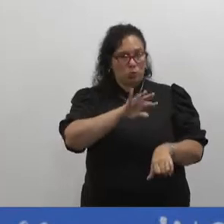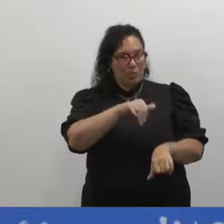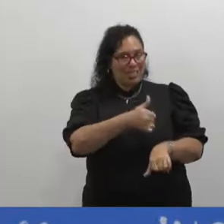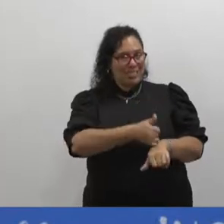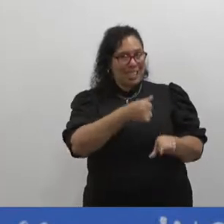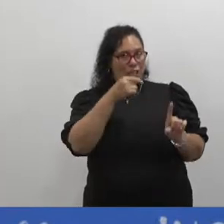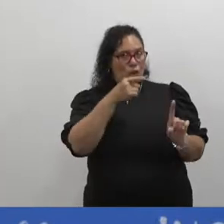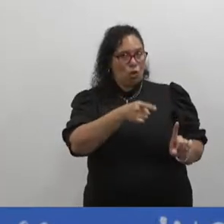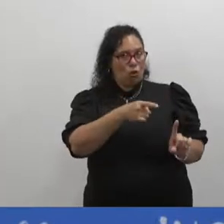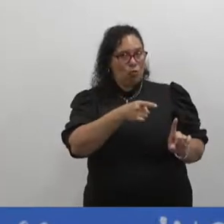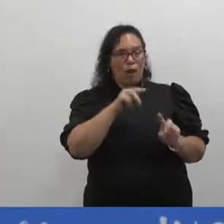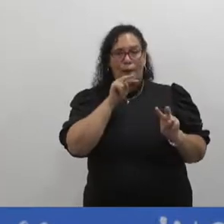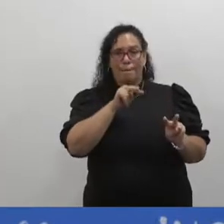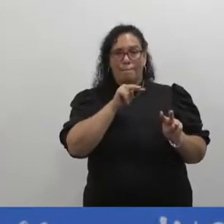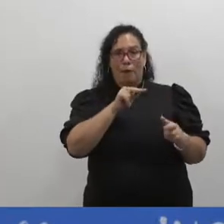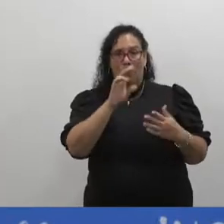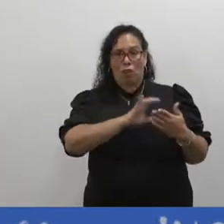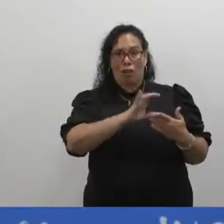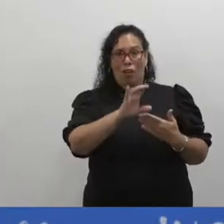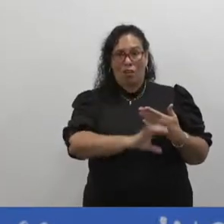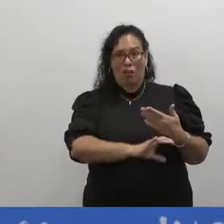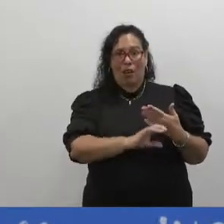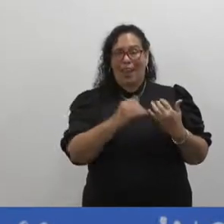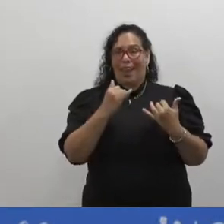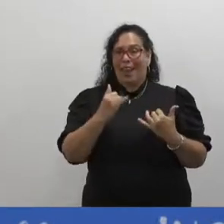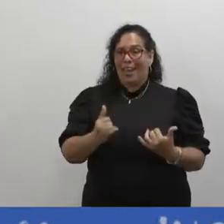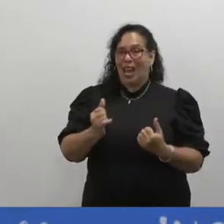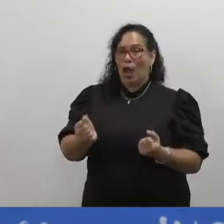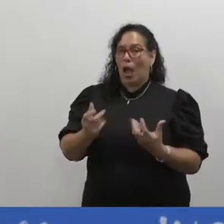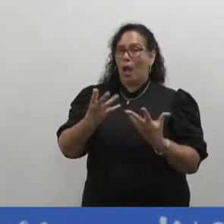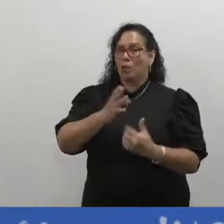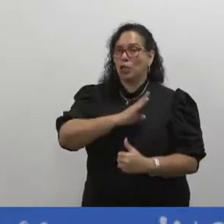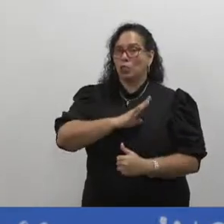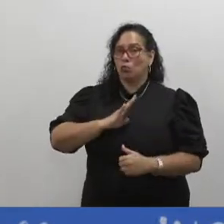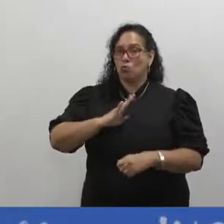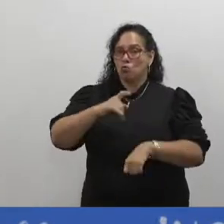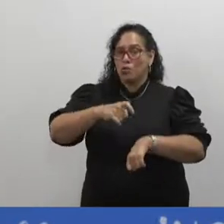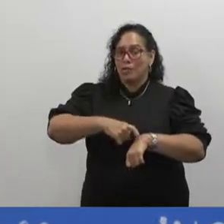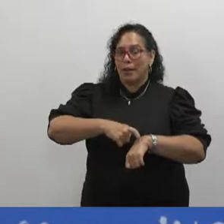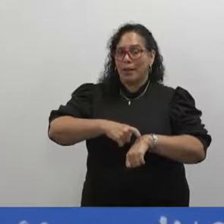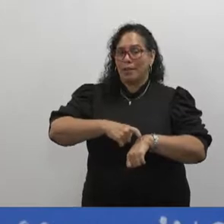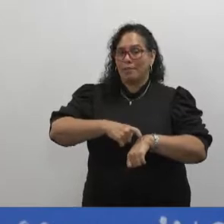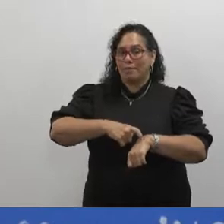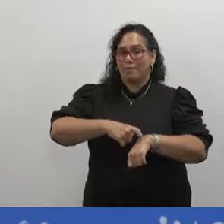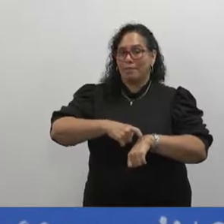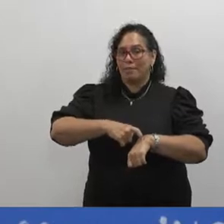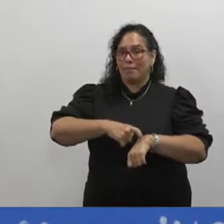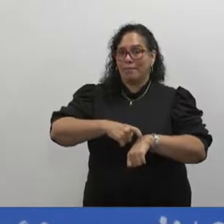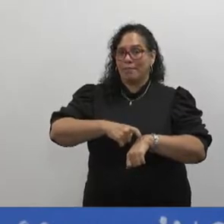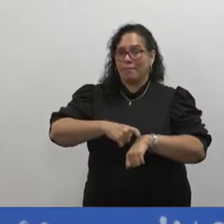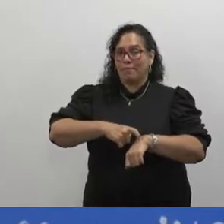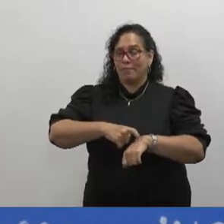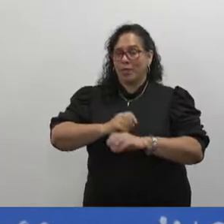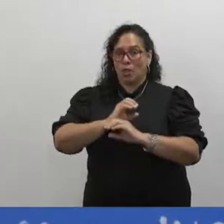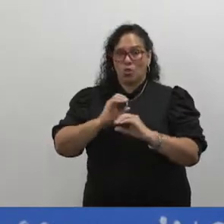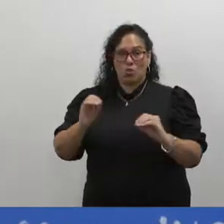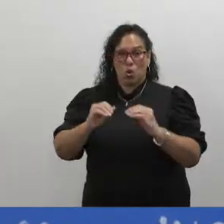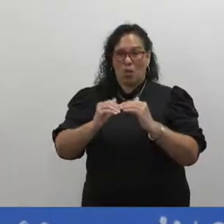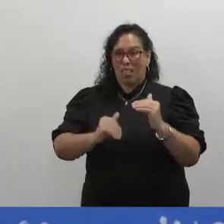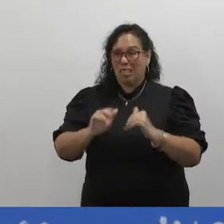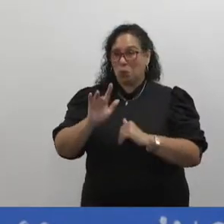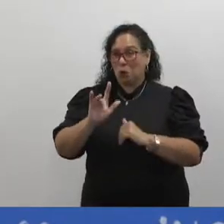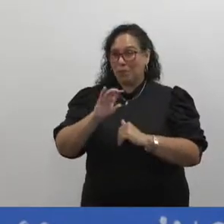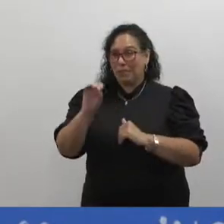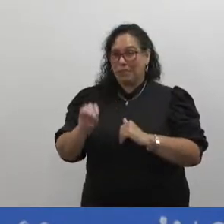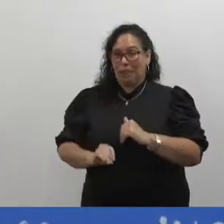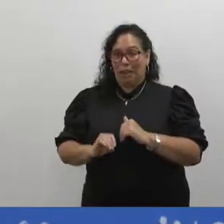khai và dân đã cô ca dân rồi cô đau tì đau để dân chọn bàn chuồng đỏ lớn á ca bầm non rồi bỏ dân